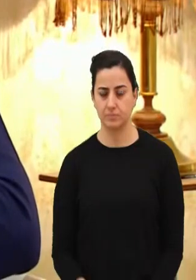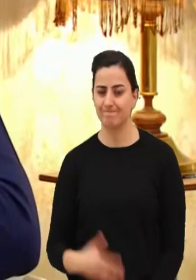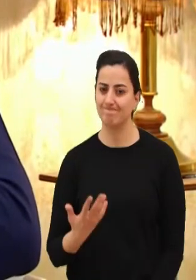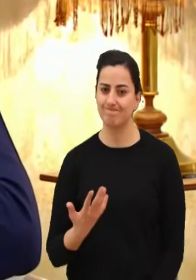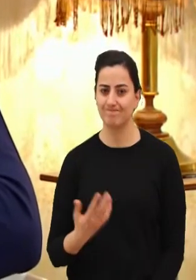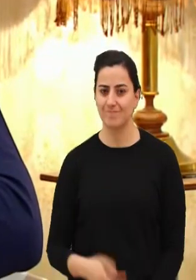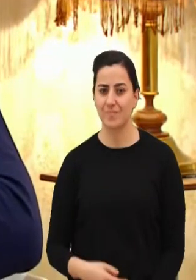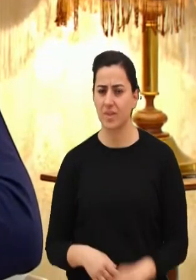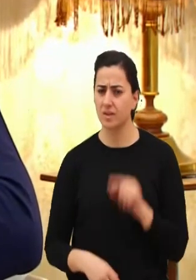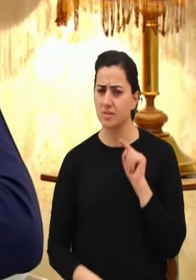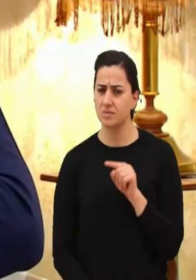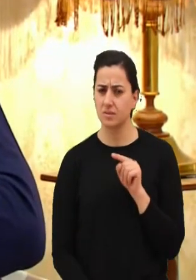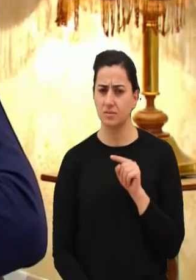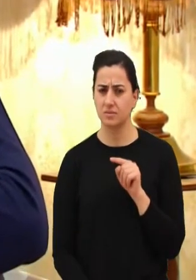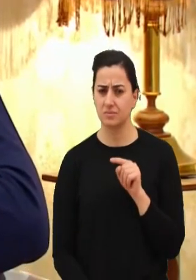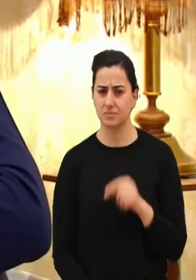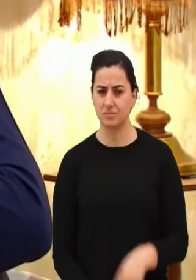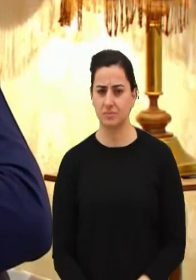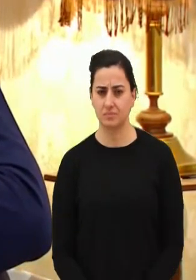Şey, hı, sen...